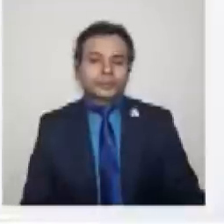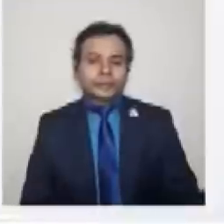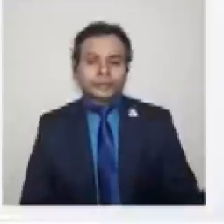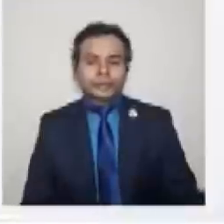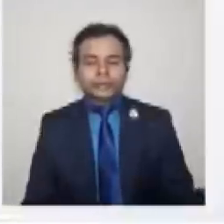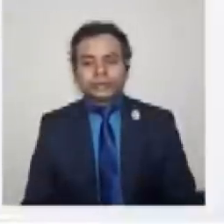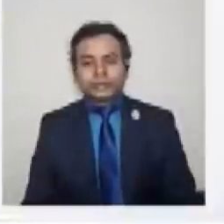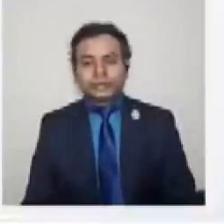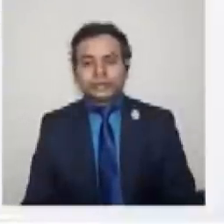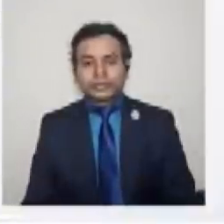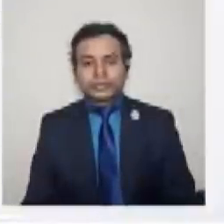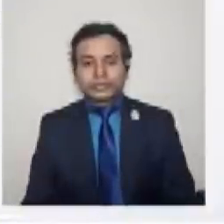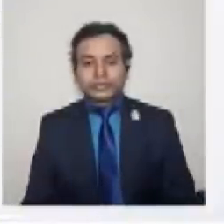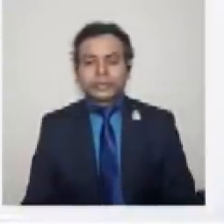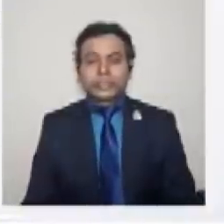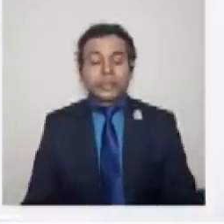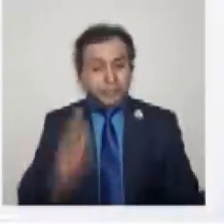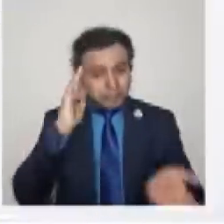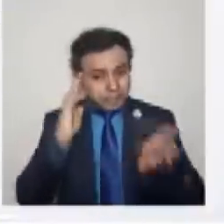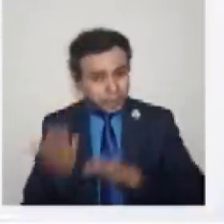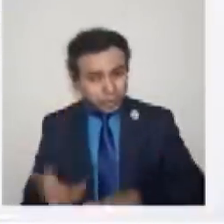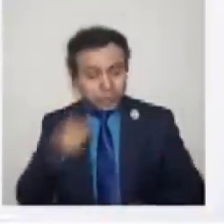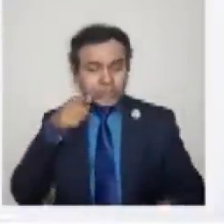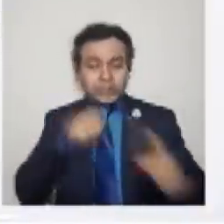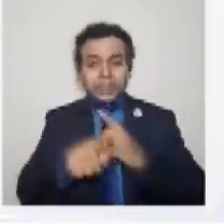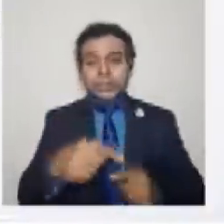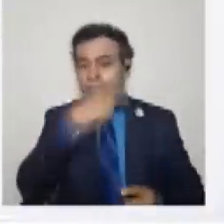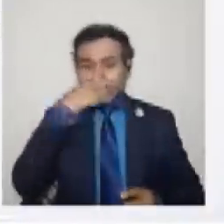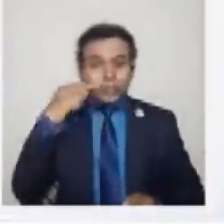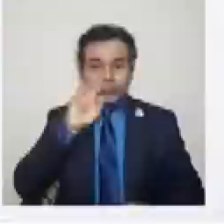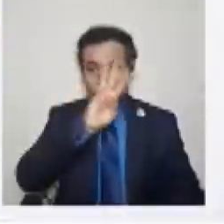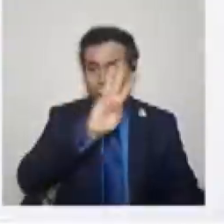বিবেচনায় মৃত্যুর হার 1.30।